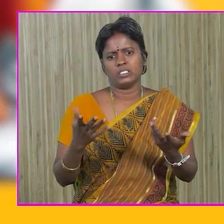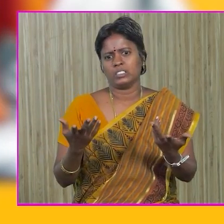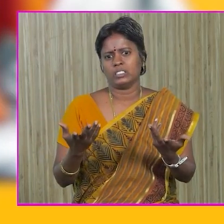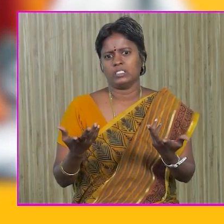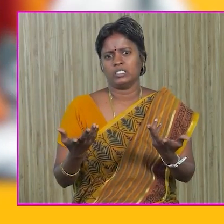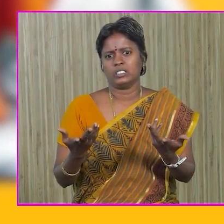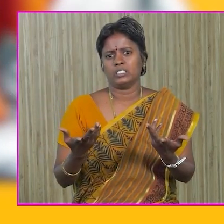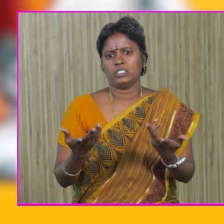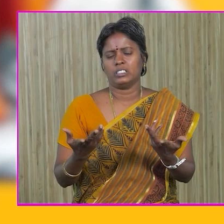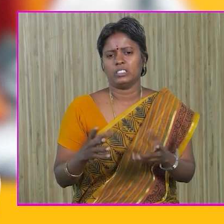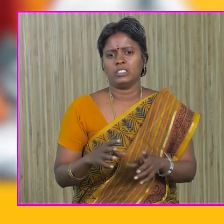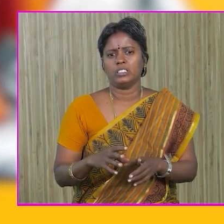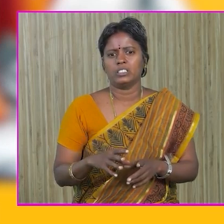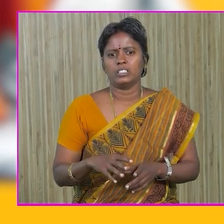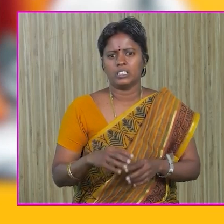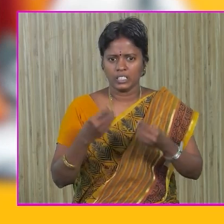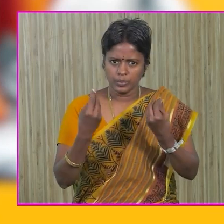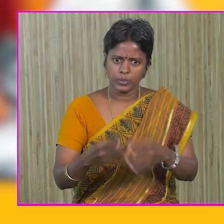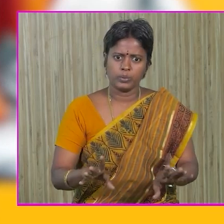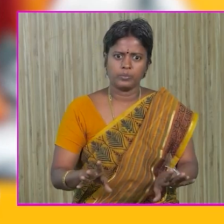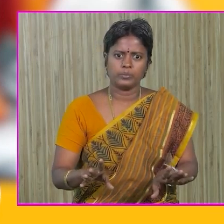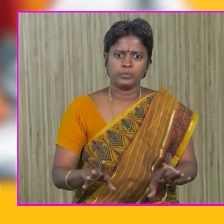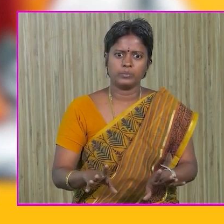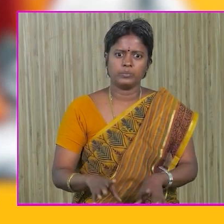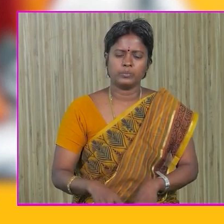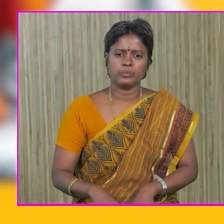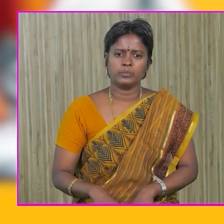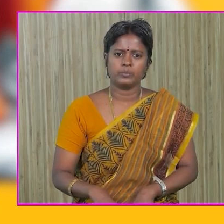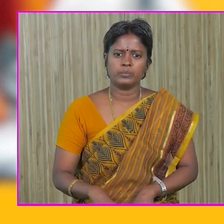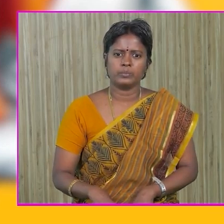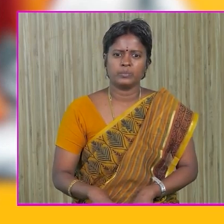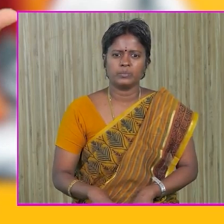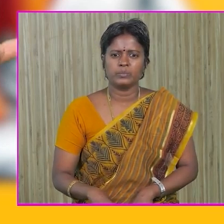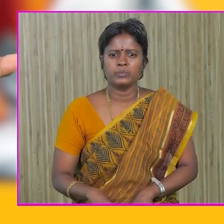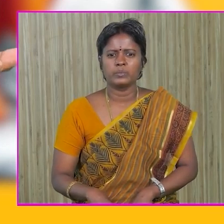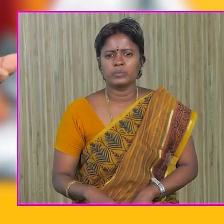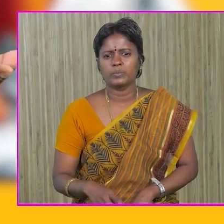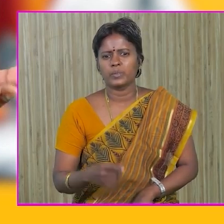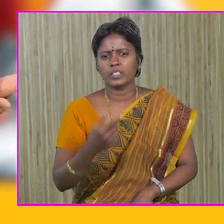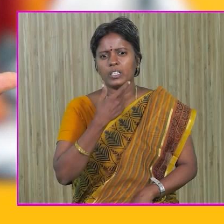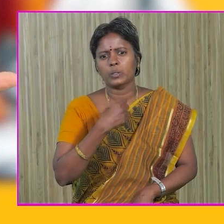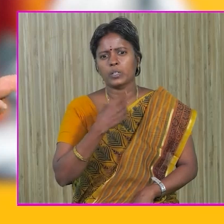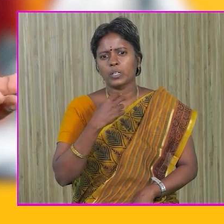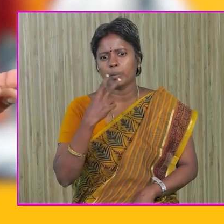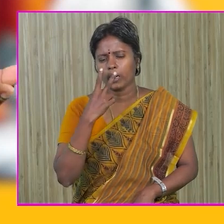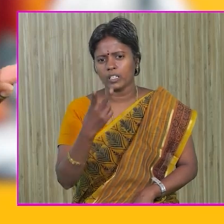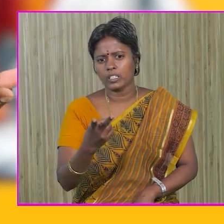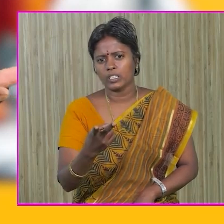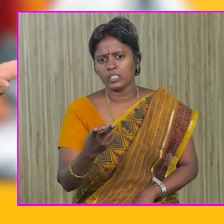தராமல் திரிந்து வீணாக போகும். இந்த குறளில் பாருங்கள், பாத்திரத்தில் பாலை